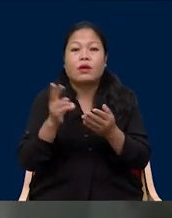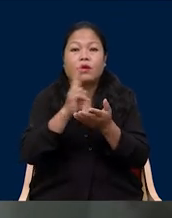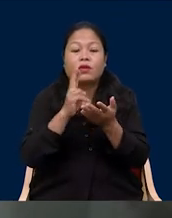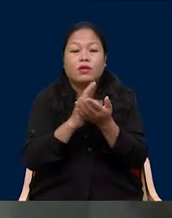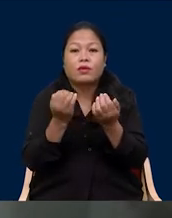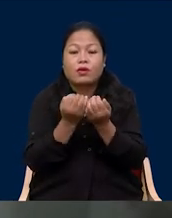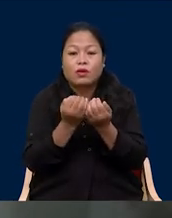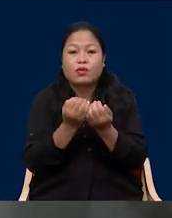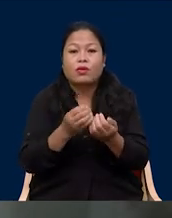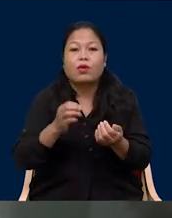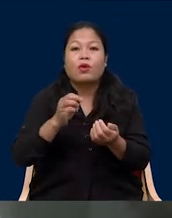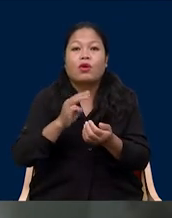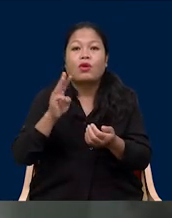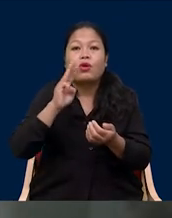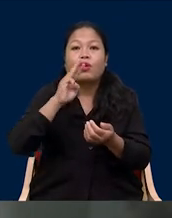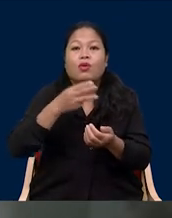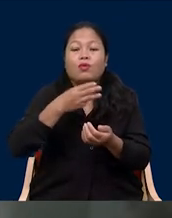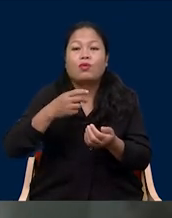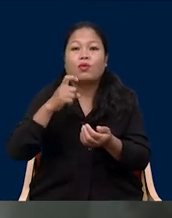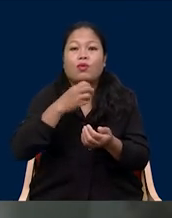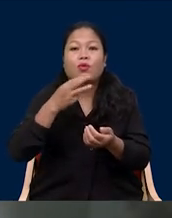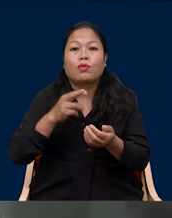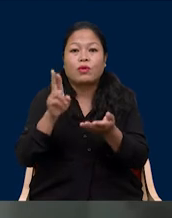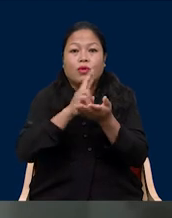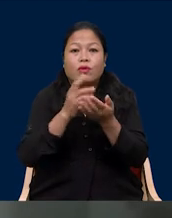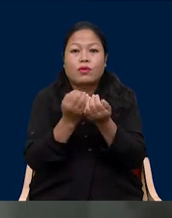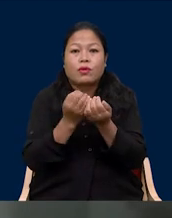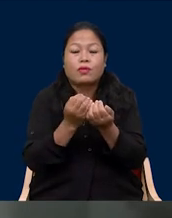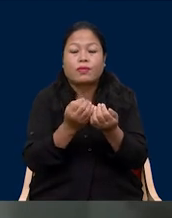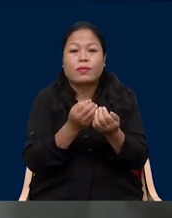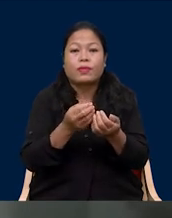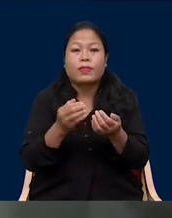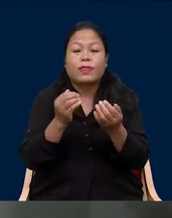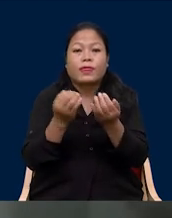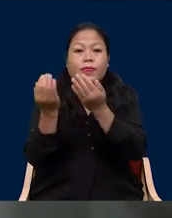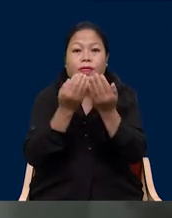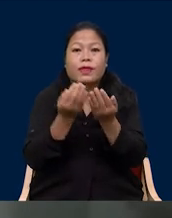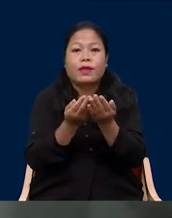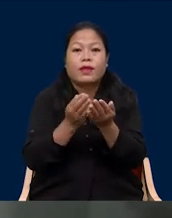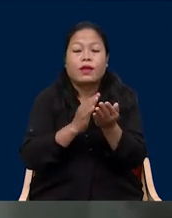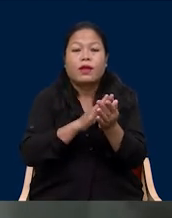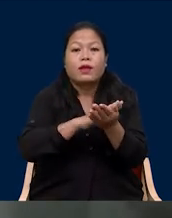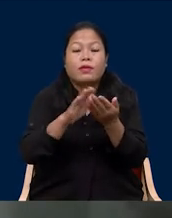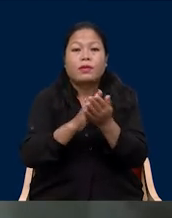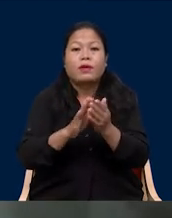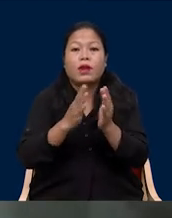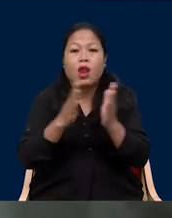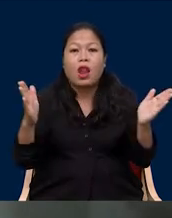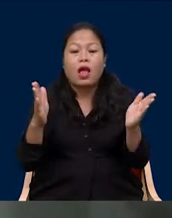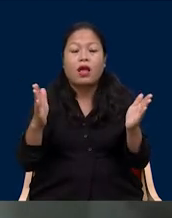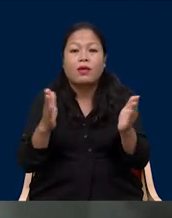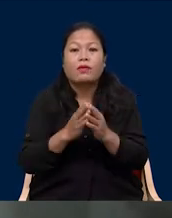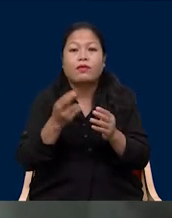मुगुमा रिपोर्टिङ गर्दाखेरि चाहिँ के भेटिन्छ भन्दाखेरि रिसर्चहरू एकदमै कम हुन्छ. अनि त्यो रिसर्चलाई चाहिँ अब रिसर्च पेपर एउटा भनेको एकदमै लामो